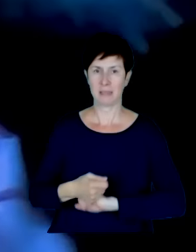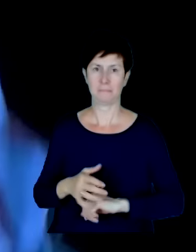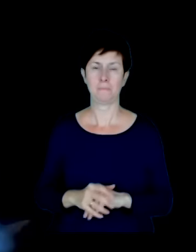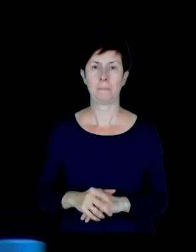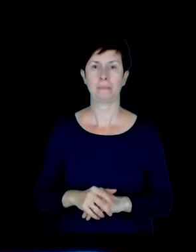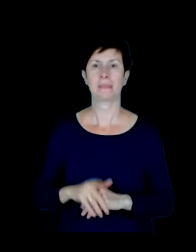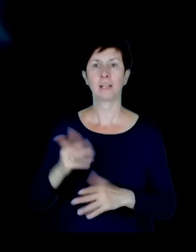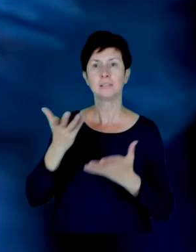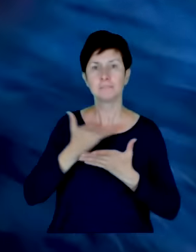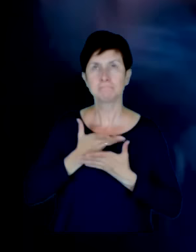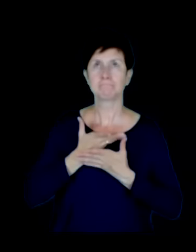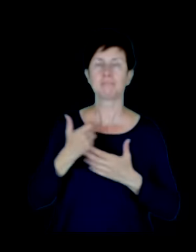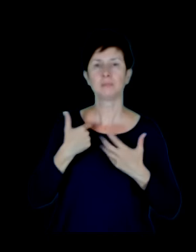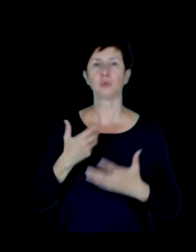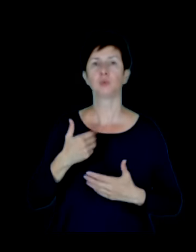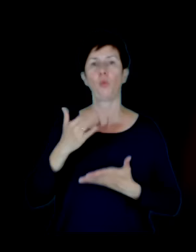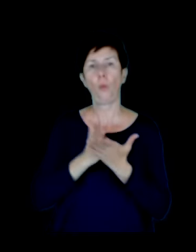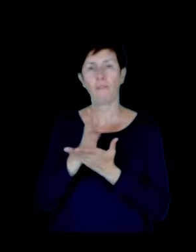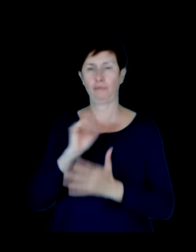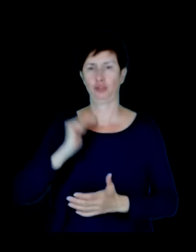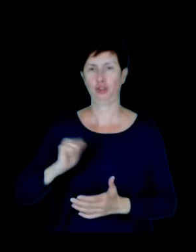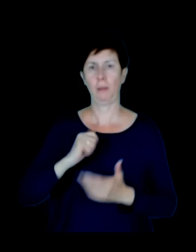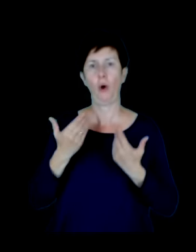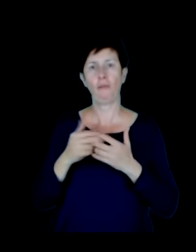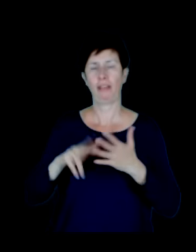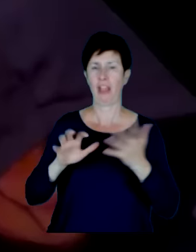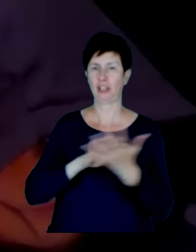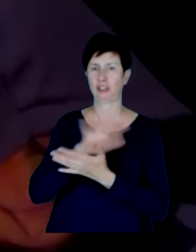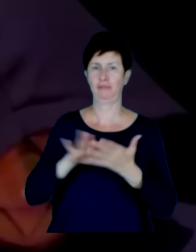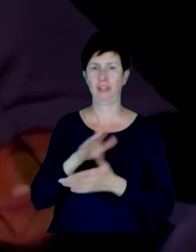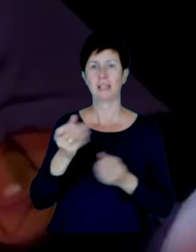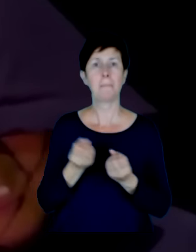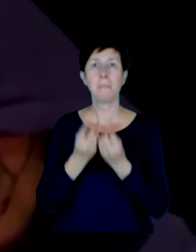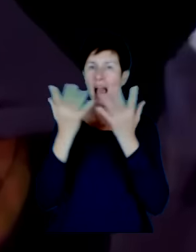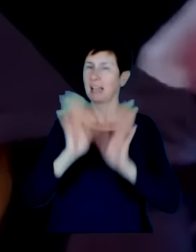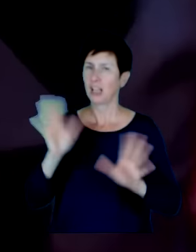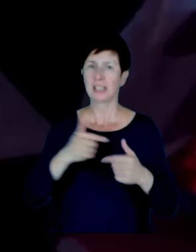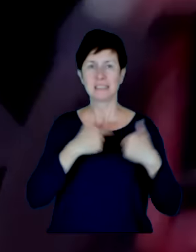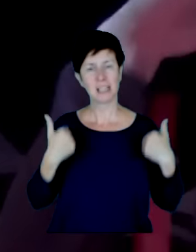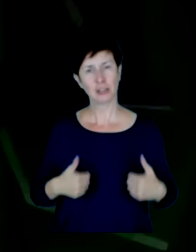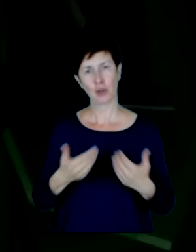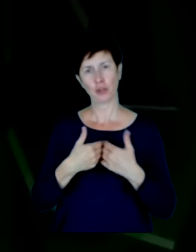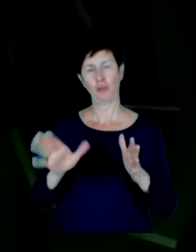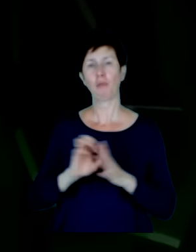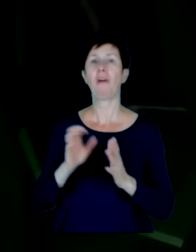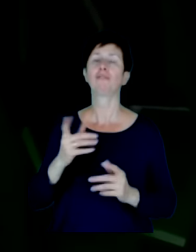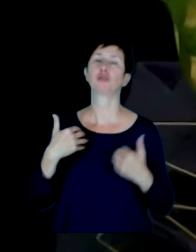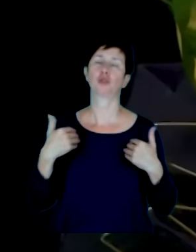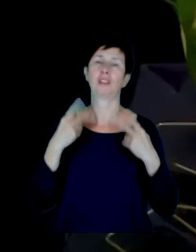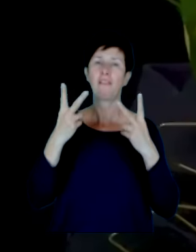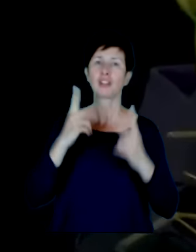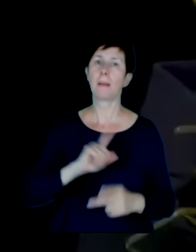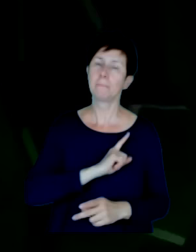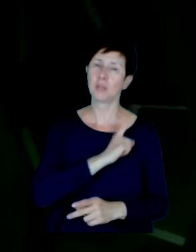w siebie i otworzyć na świat i nie będzie to kwestia magii czy czarów a jedynie serca bo w życiu najważniejsza jest miłość i przyjaźń spektakl od i